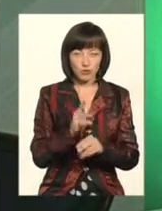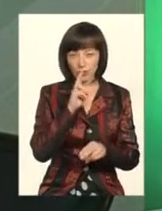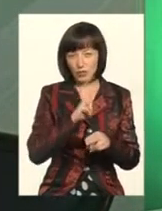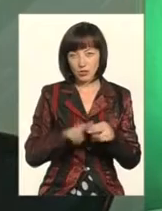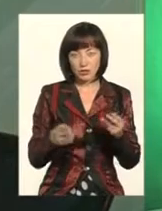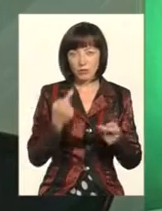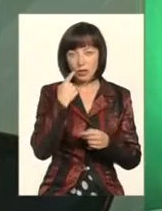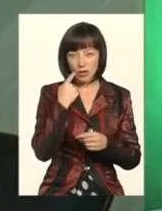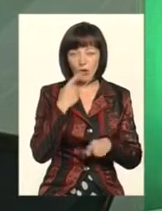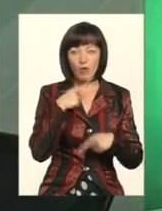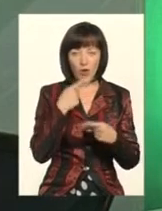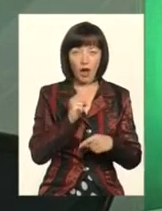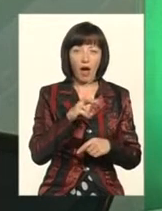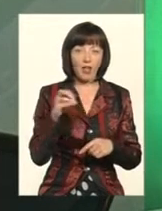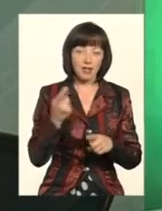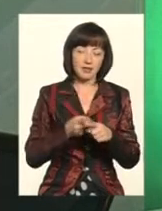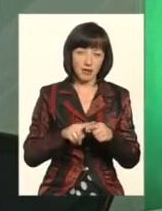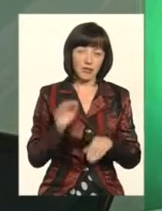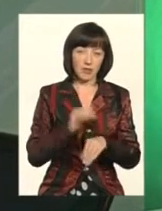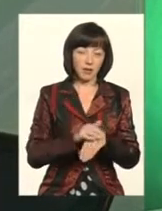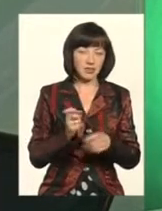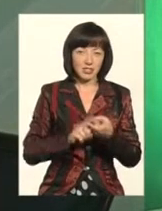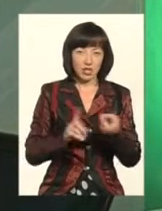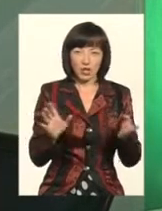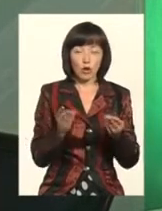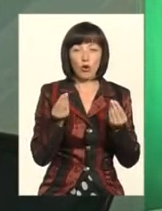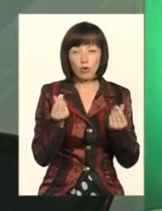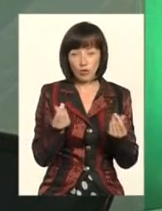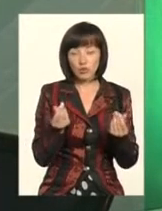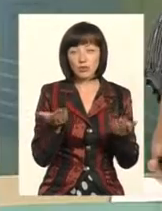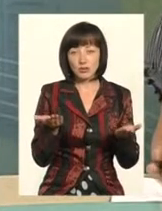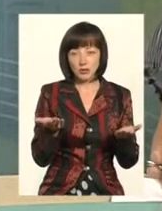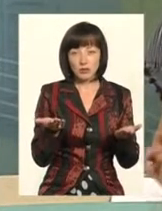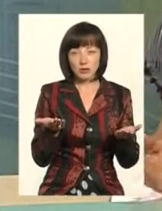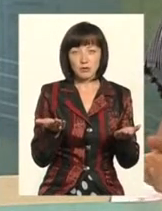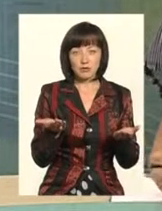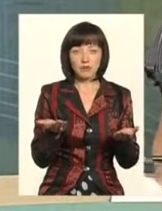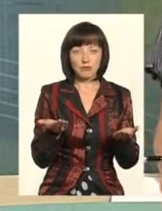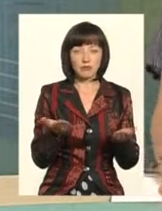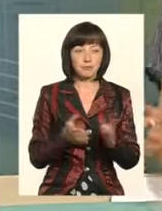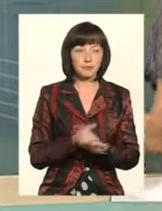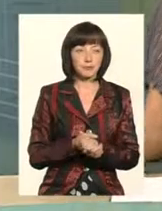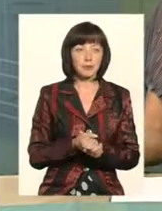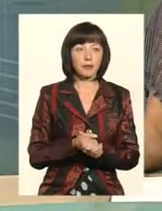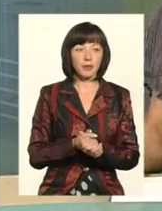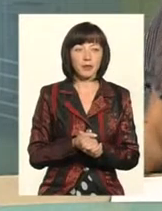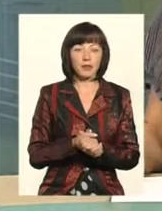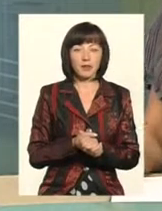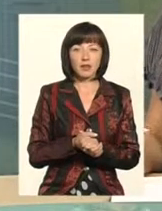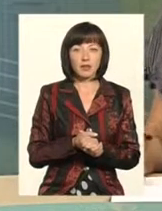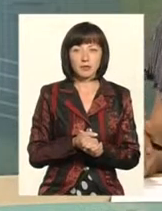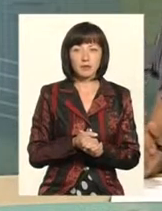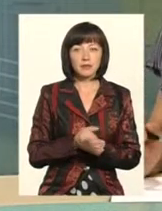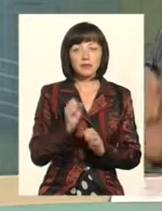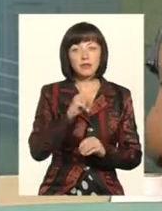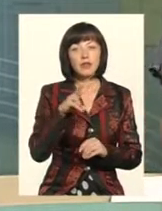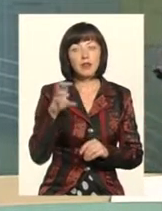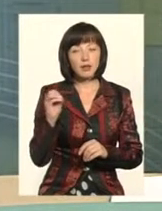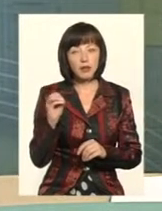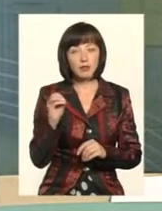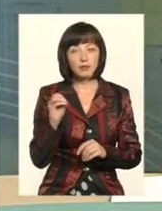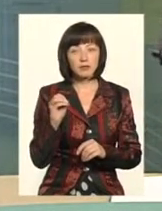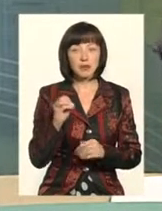мені прикро про це говорити, але це не залежить від міської влади. Гроші, які, по суті, згоріли. Взагалі, у нас є ще один